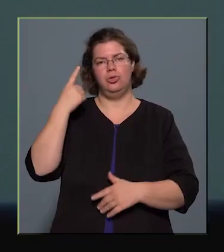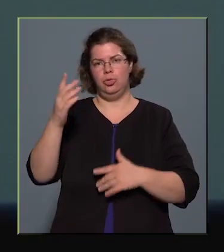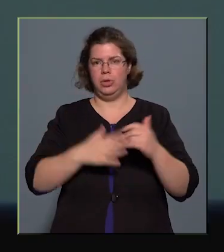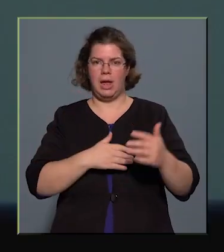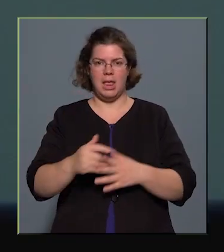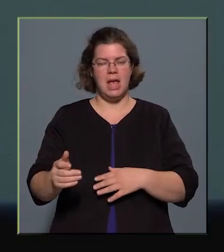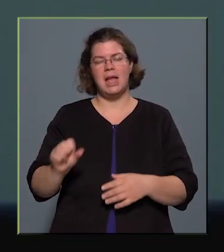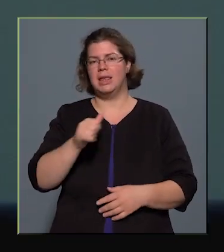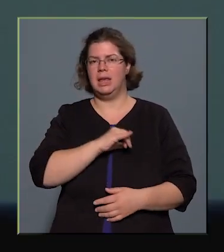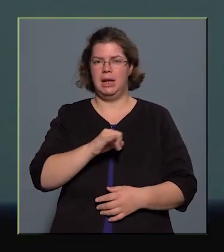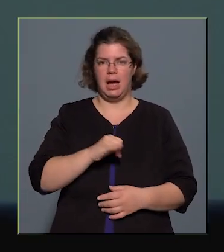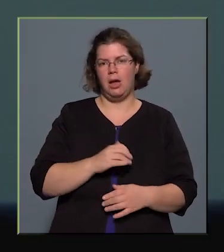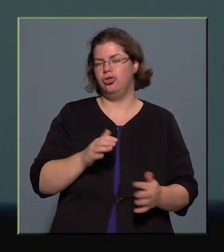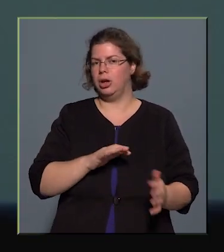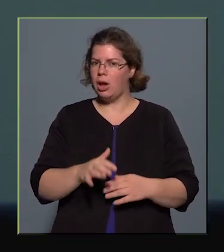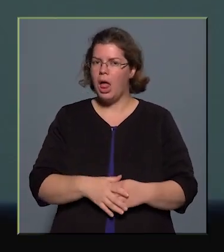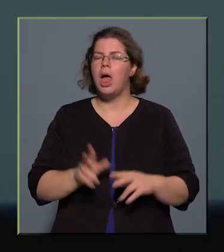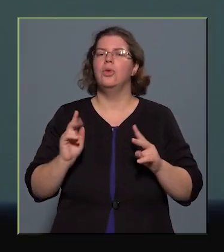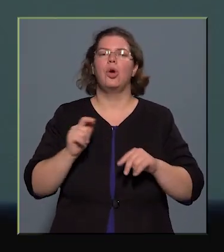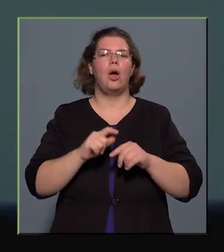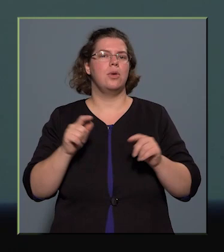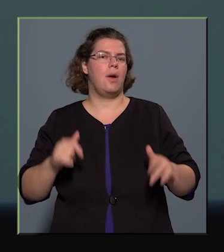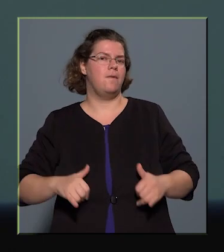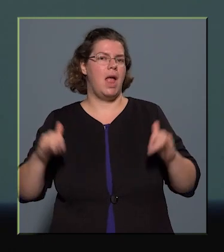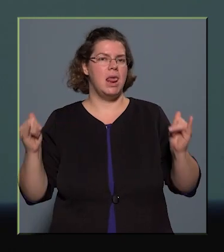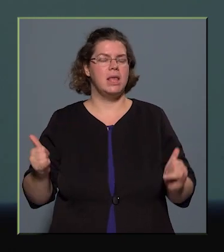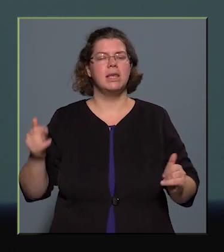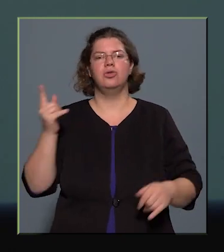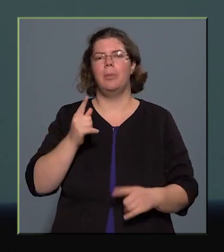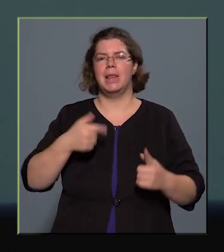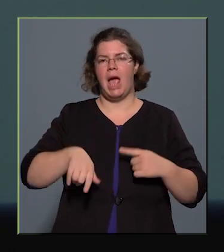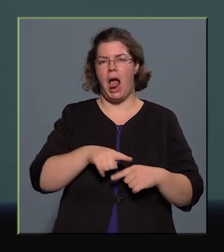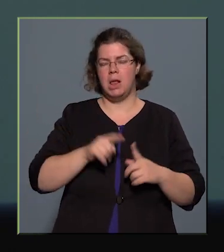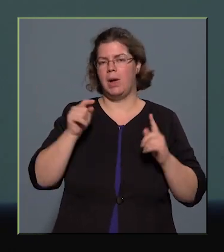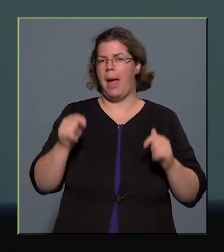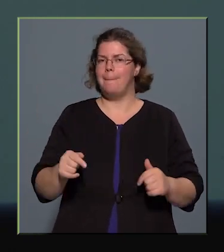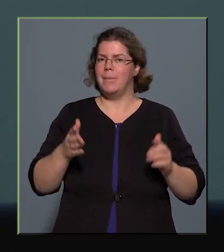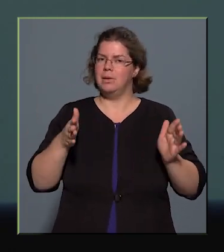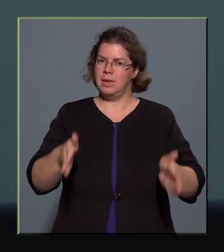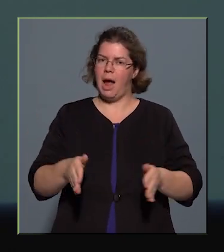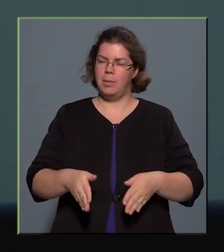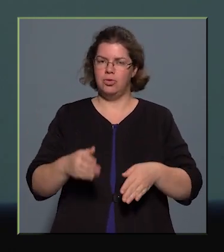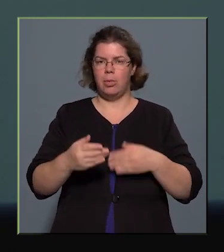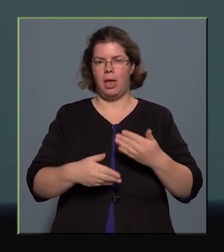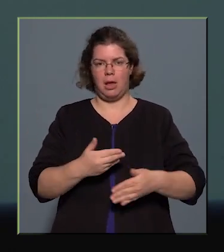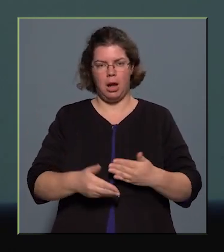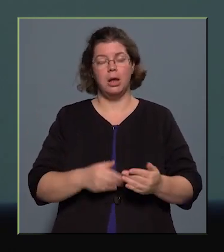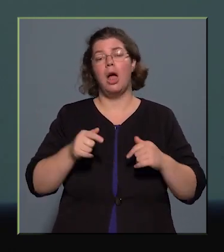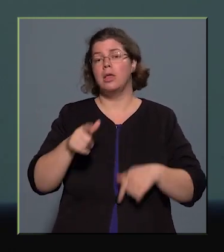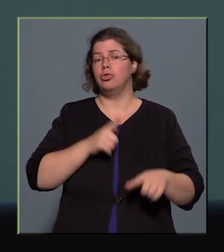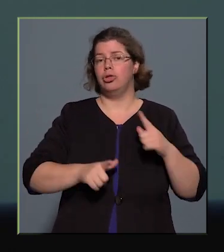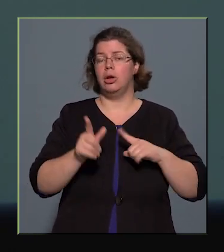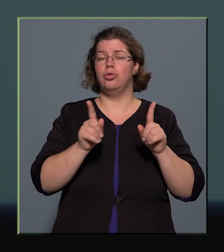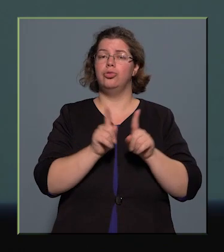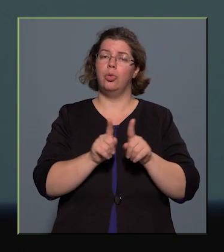Egy érdekesség talán az, hogy azok a fejlesztések, amik nálunk ebben a szegmensben zajlanak, azok sajnos sok olyan